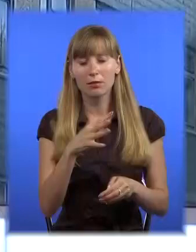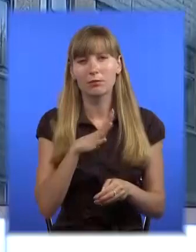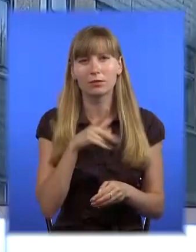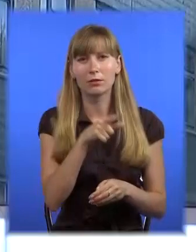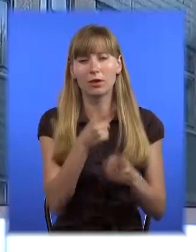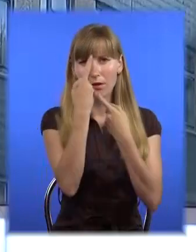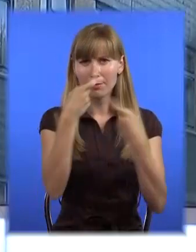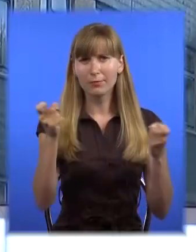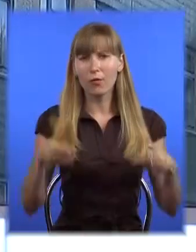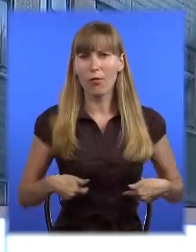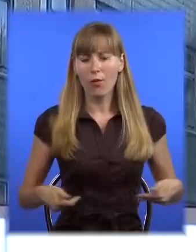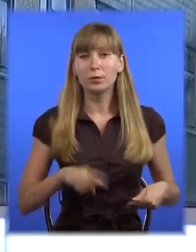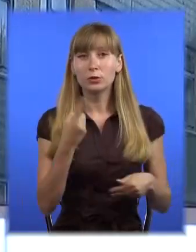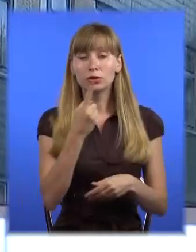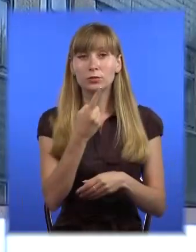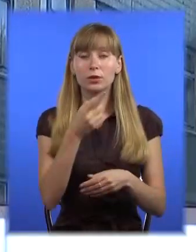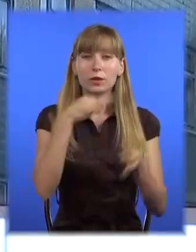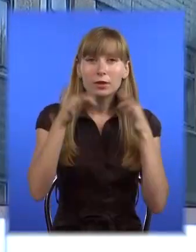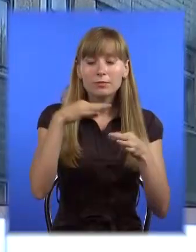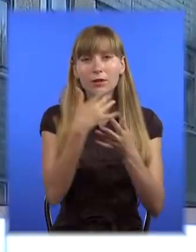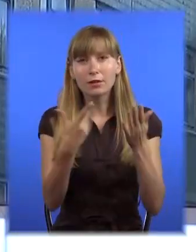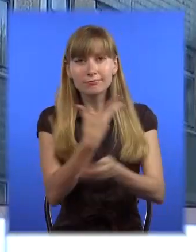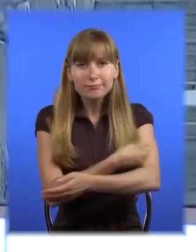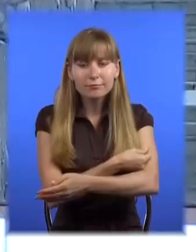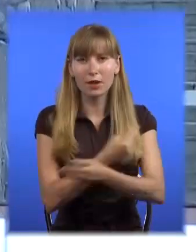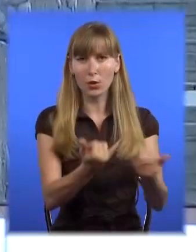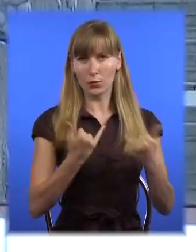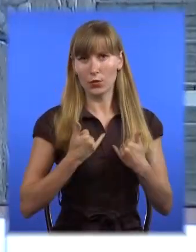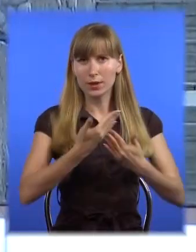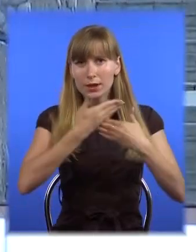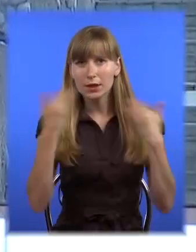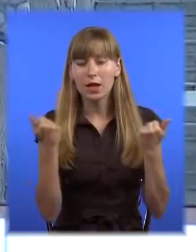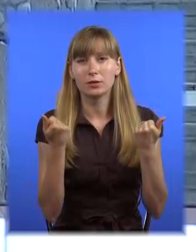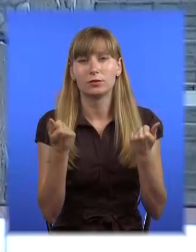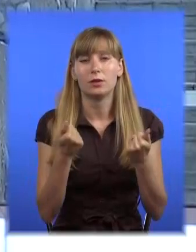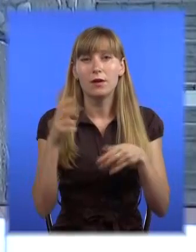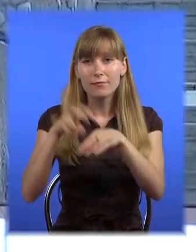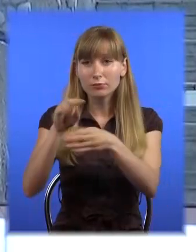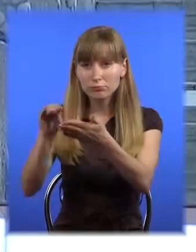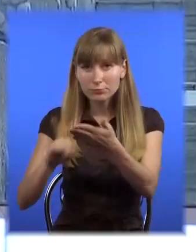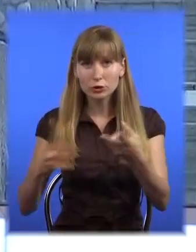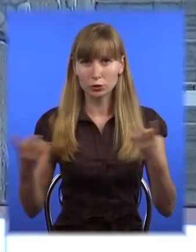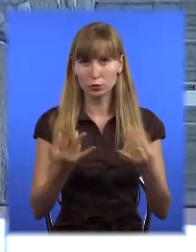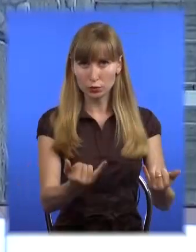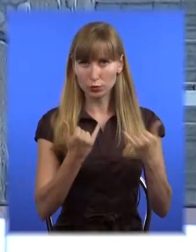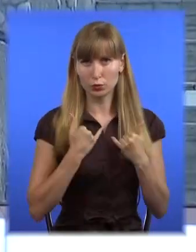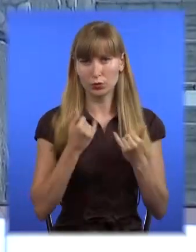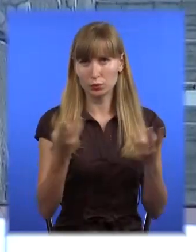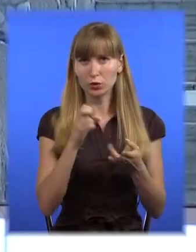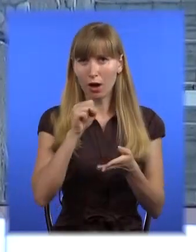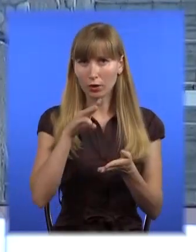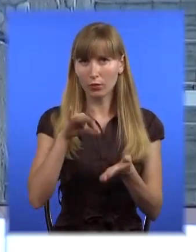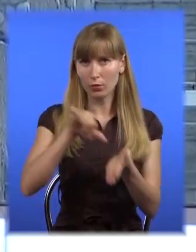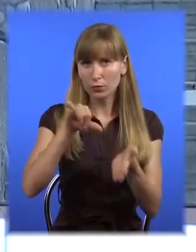голодування через нестачу потрібних медикаментів. Казав, йому не виділили тих ліків, які призначив лікар. Після акції